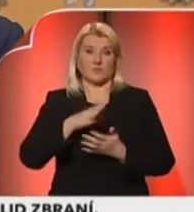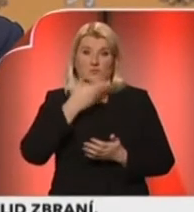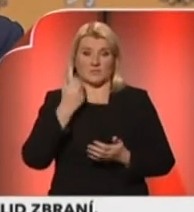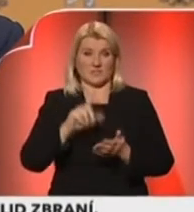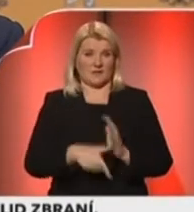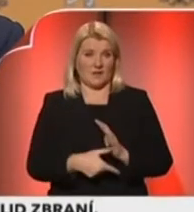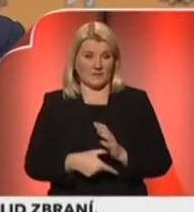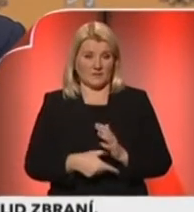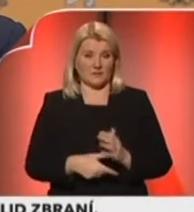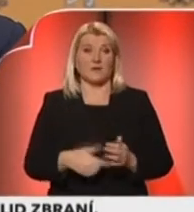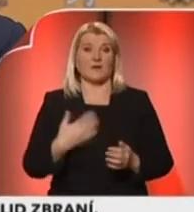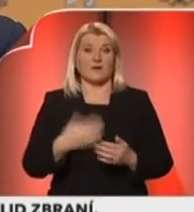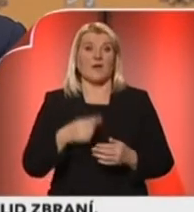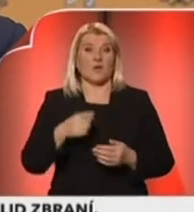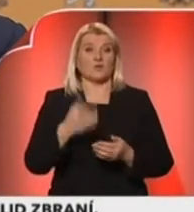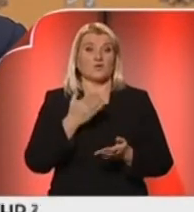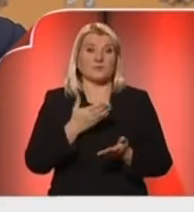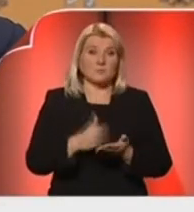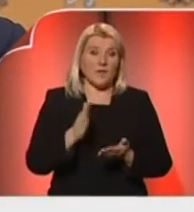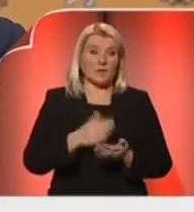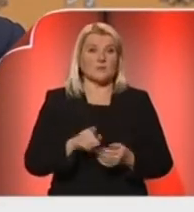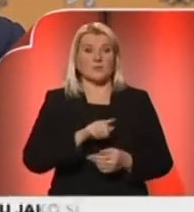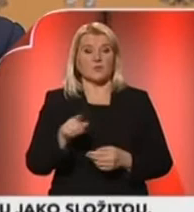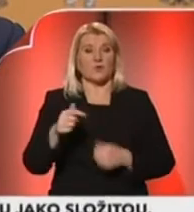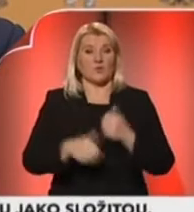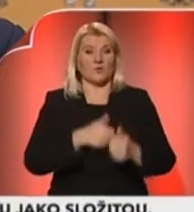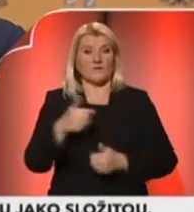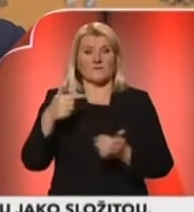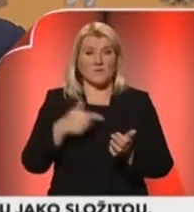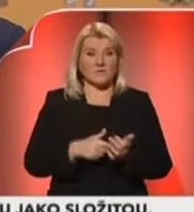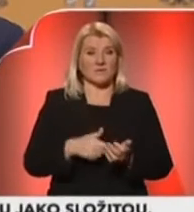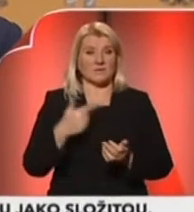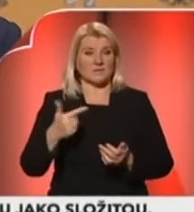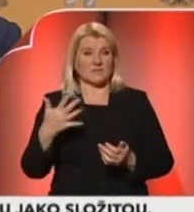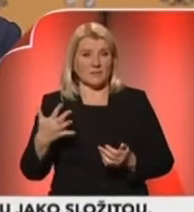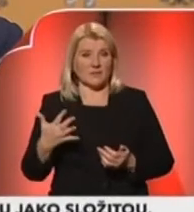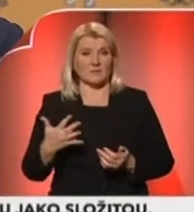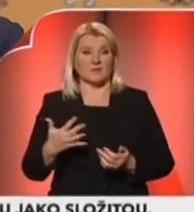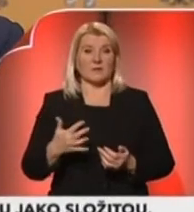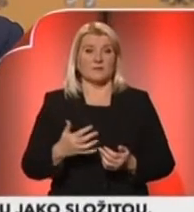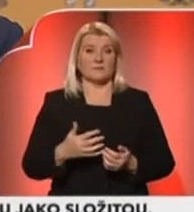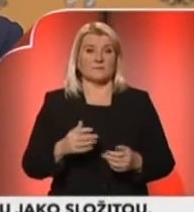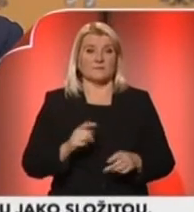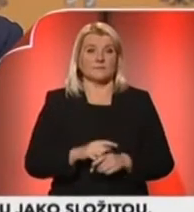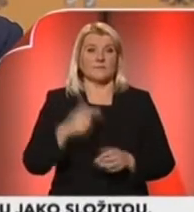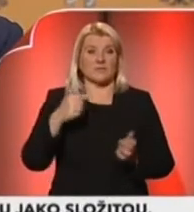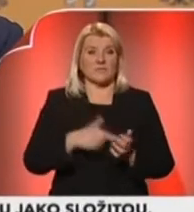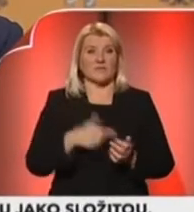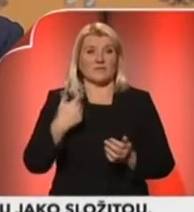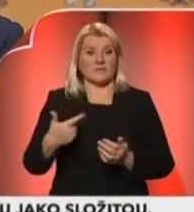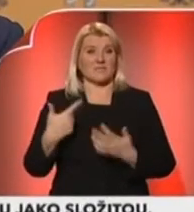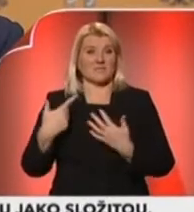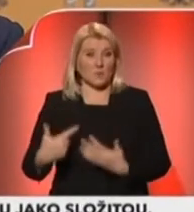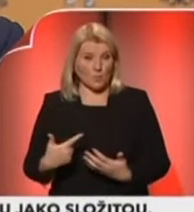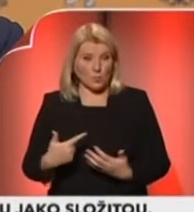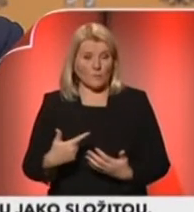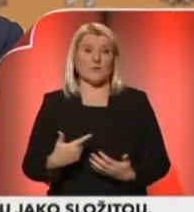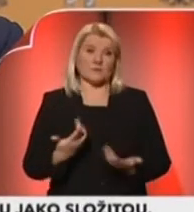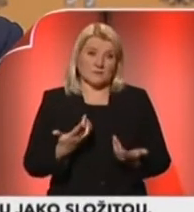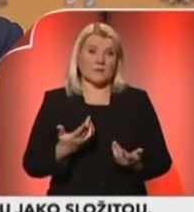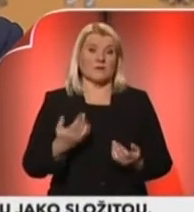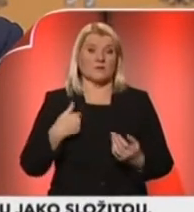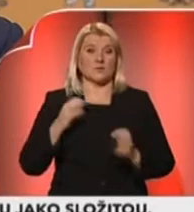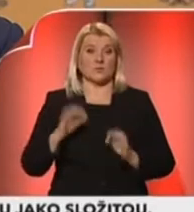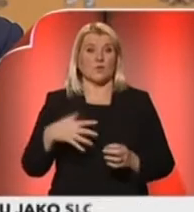myslím, že i když ta splátka až někdy do roku 2025 a do roku 2027, tak jako